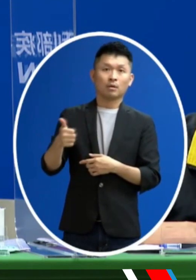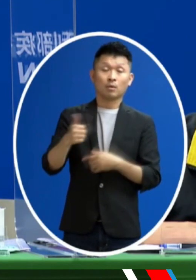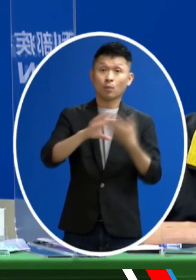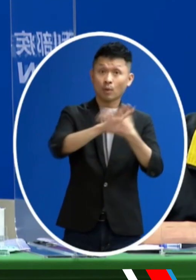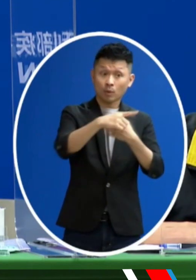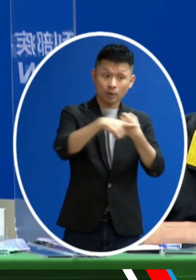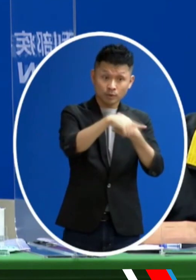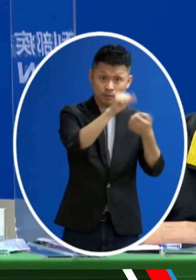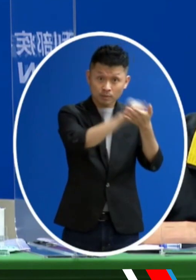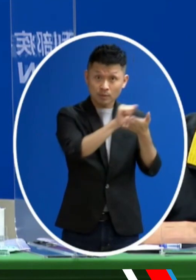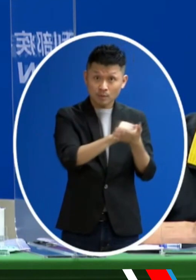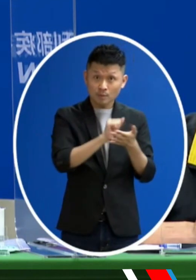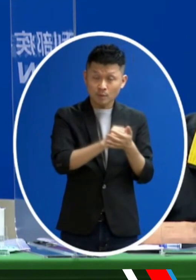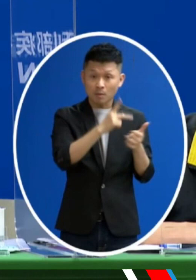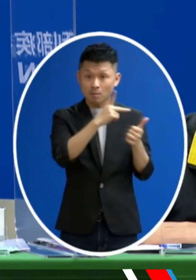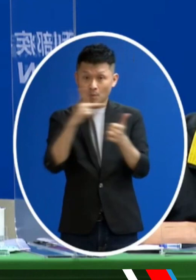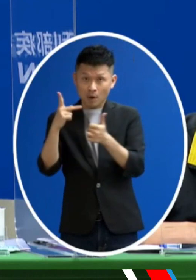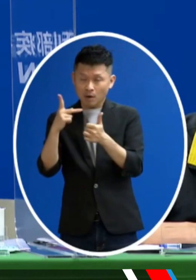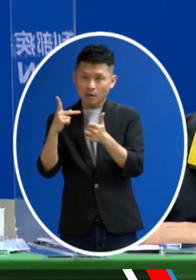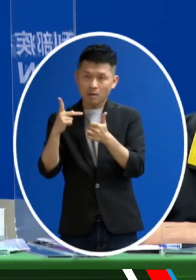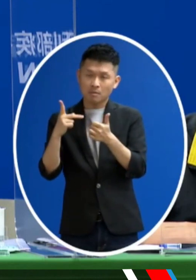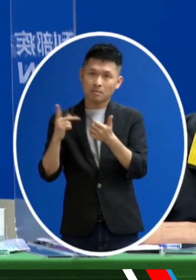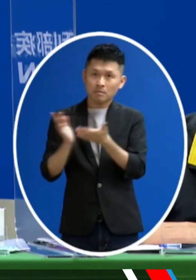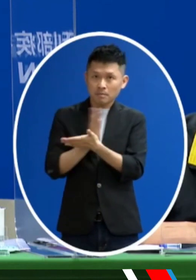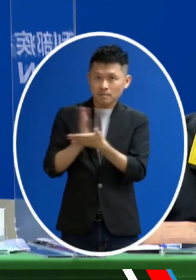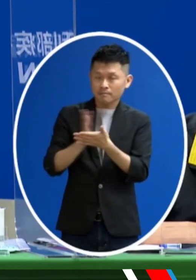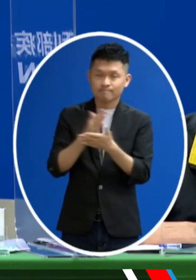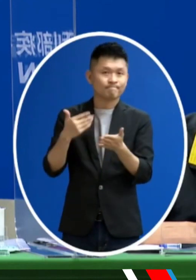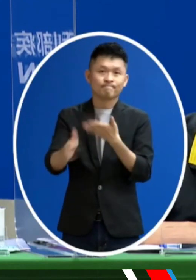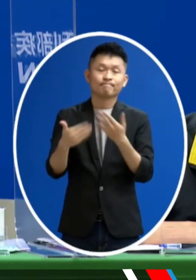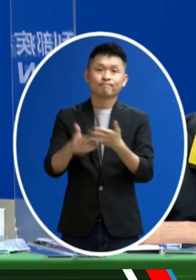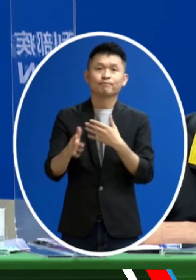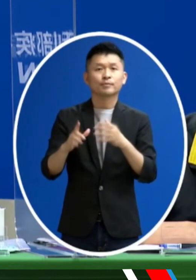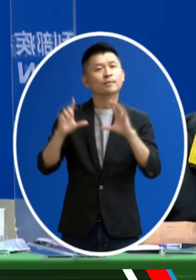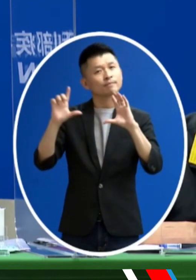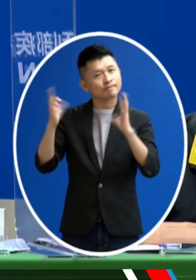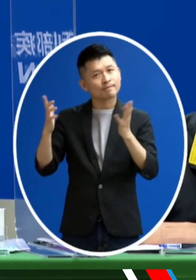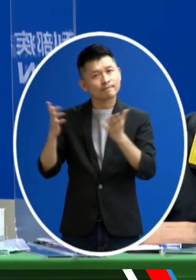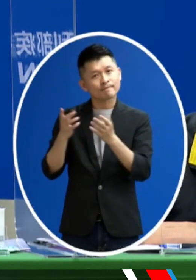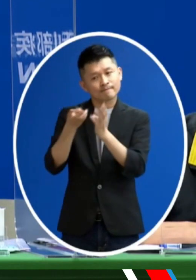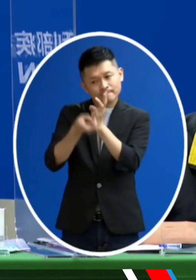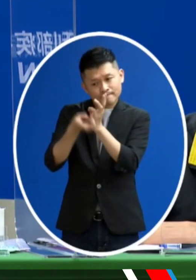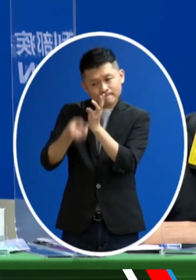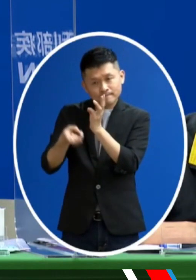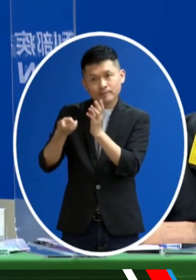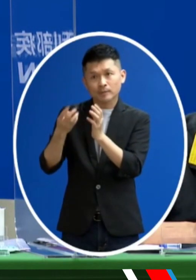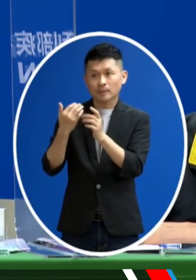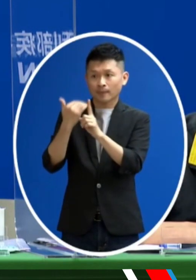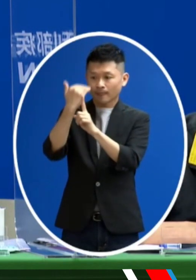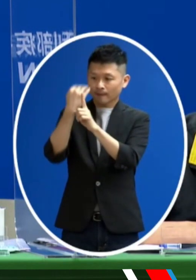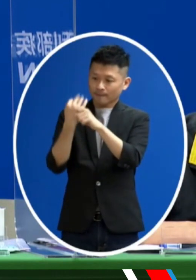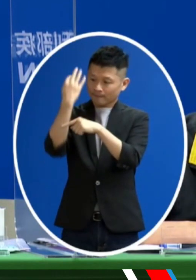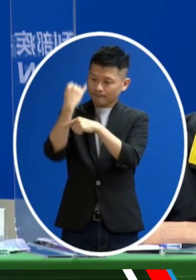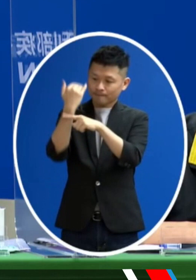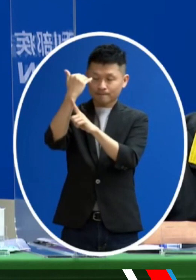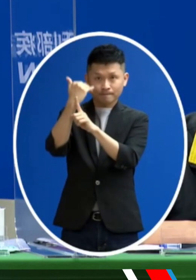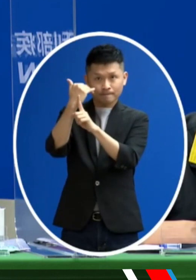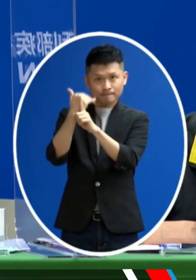们就没有办法拿来引用。我粗估了，用刚才我跟大家分享的这样的一个下降百分比，我粗估大